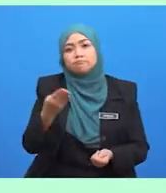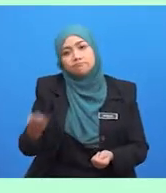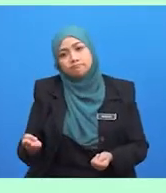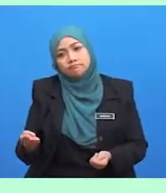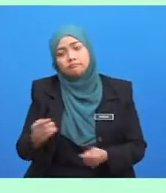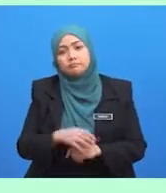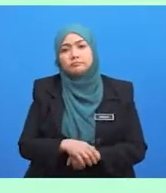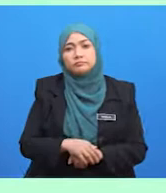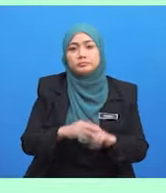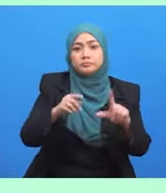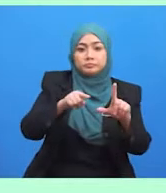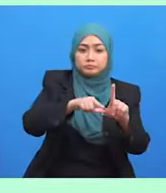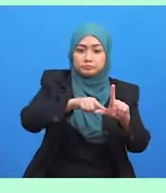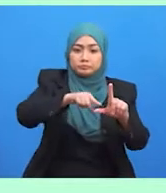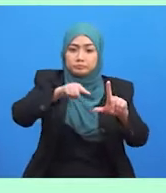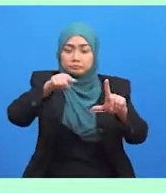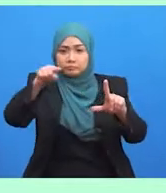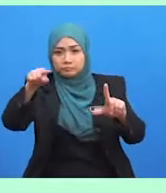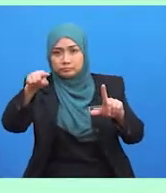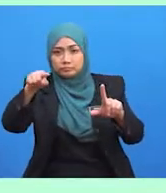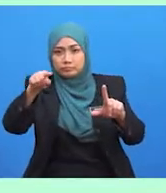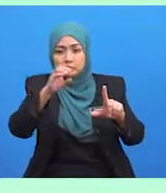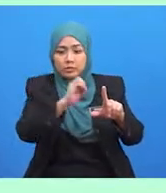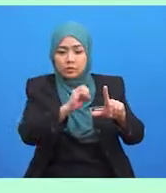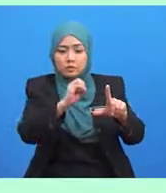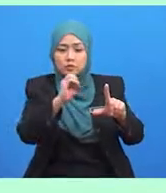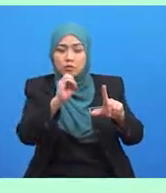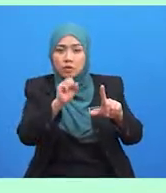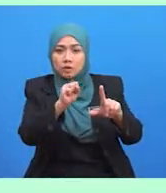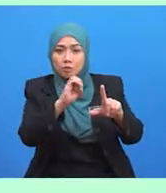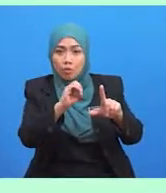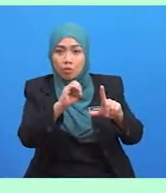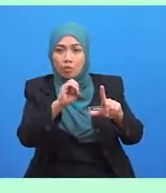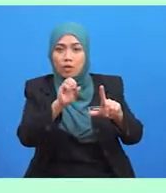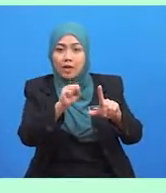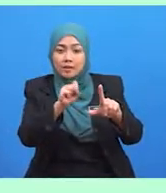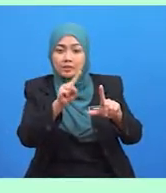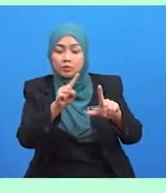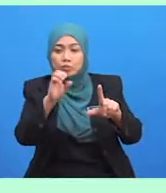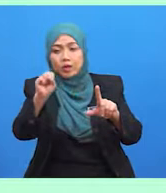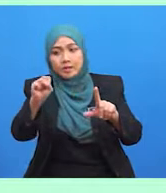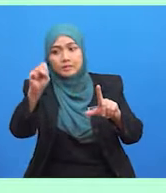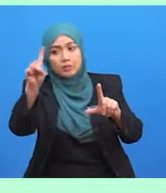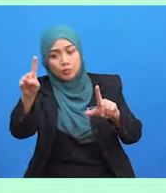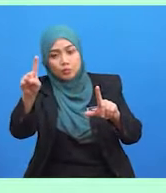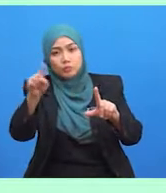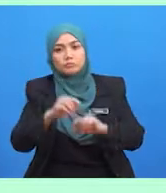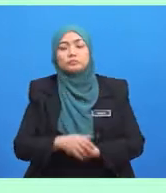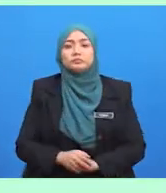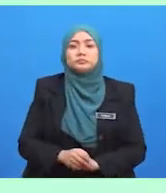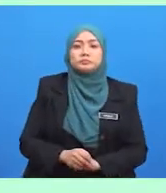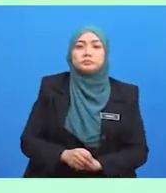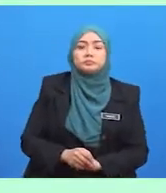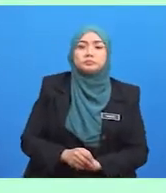Keluk penawaran beralih ke kanan dari S0-S0 ke S1-S1. Keluk